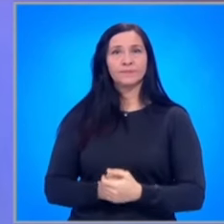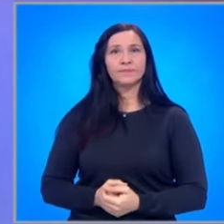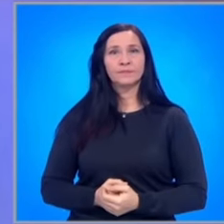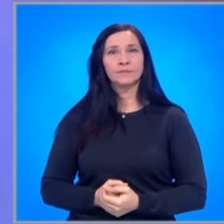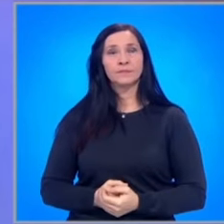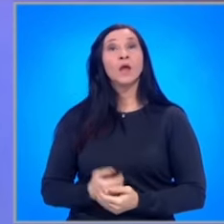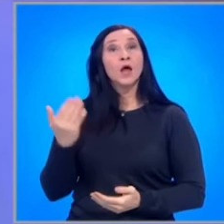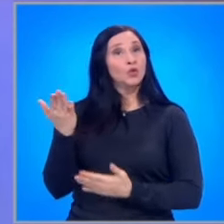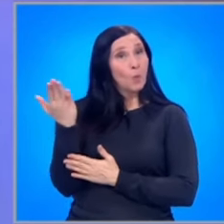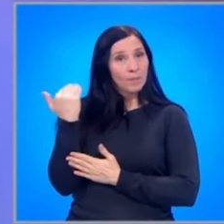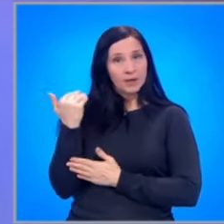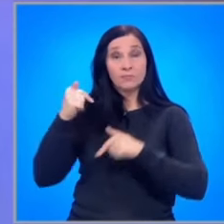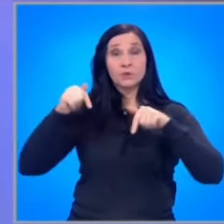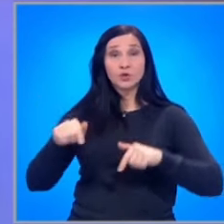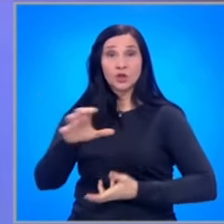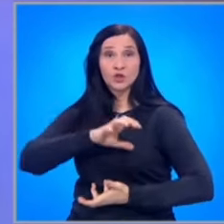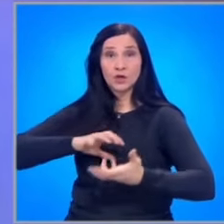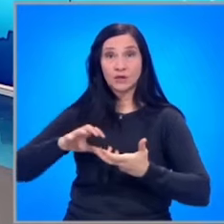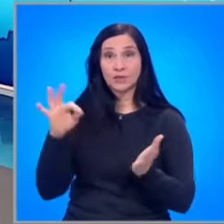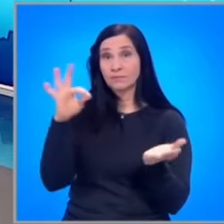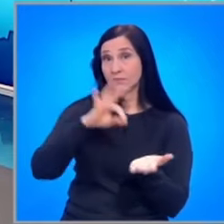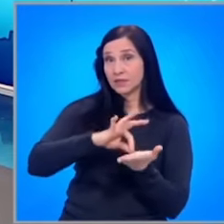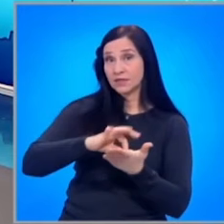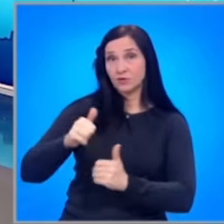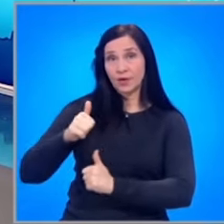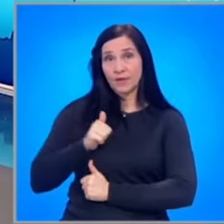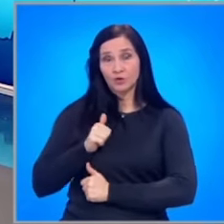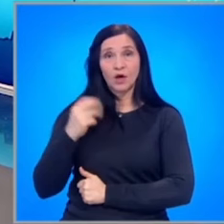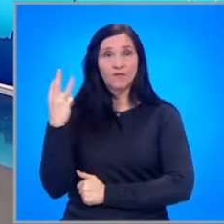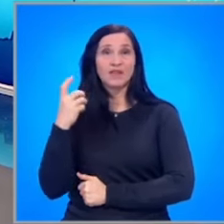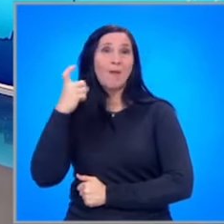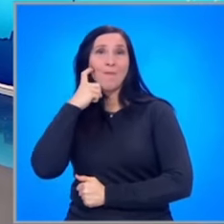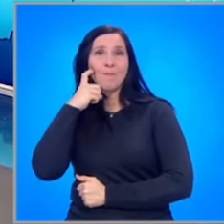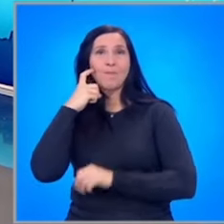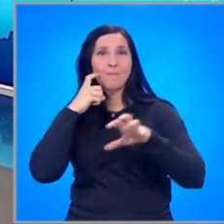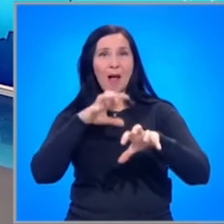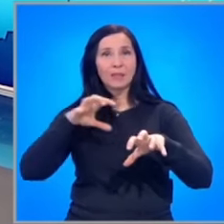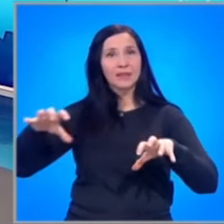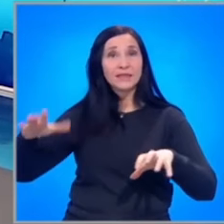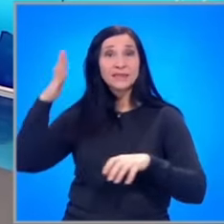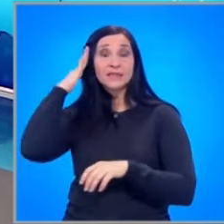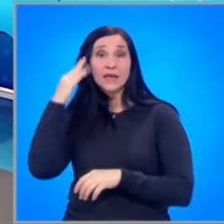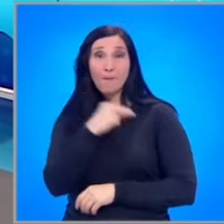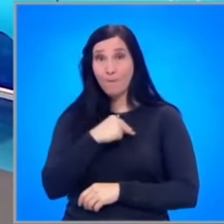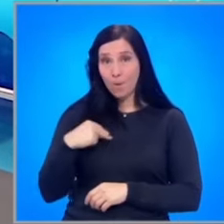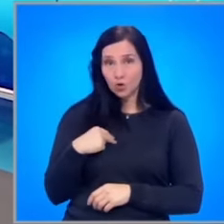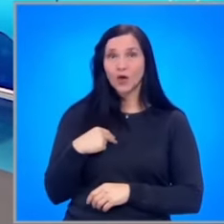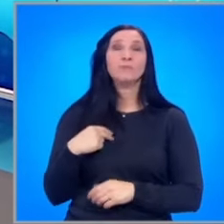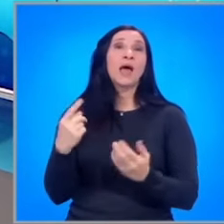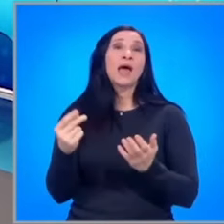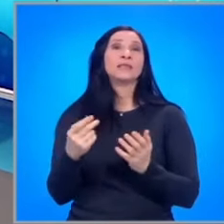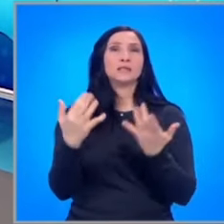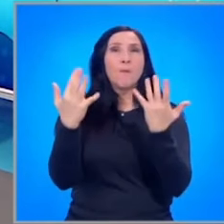вечер. Допреди настоящата криза, присъствието на НАТО в трите балтийски държави и Полша е с